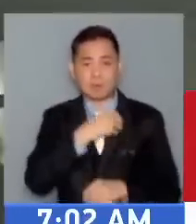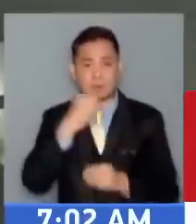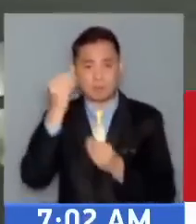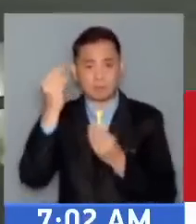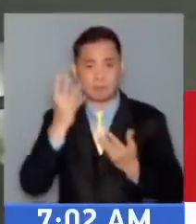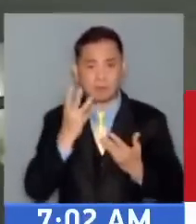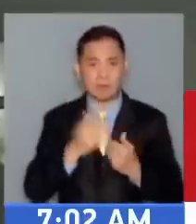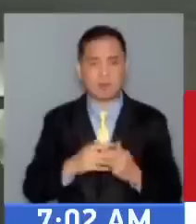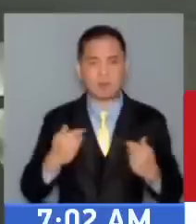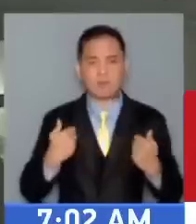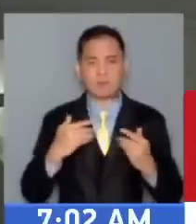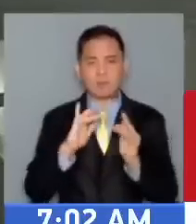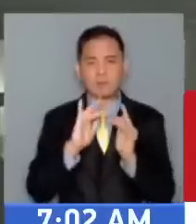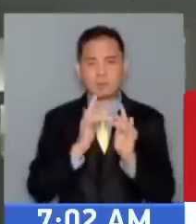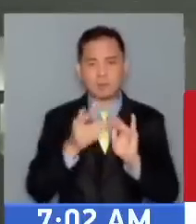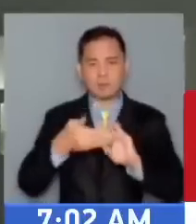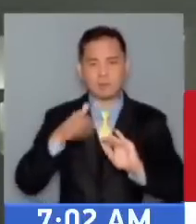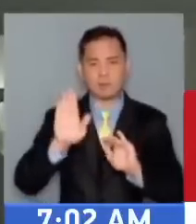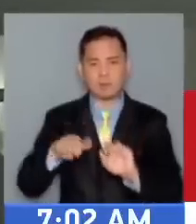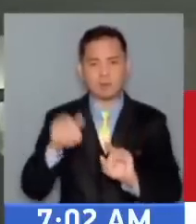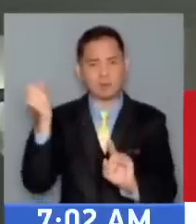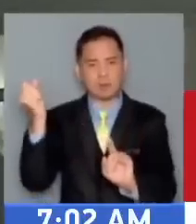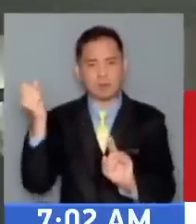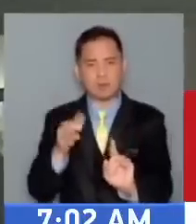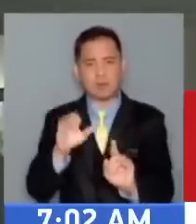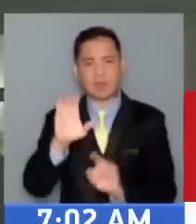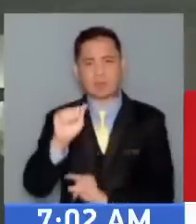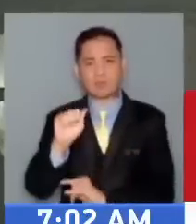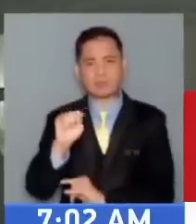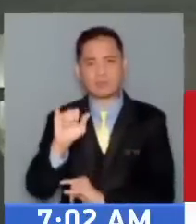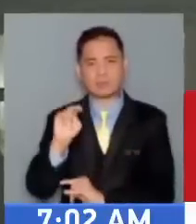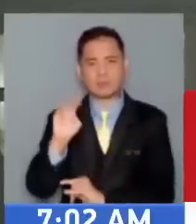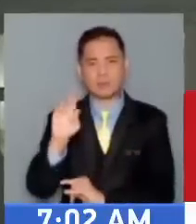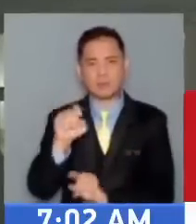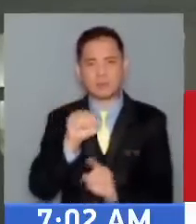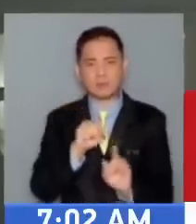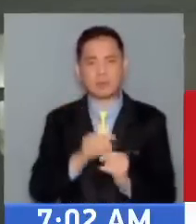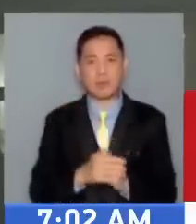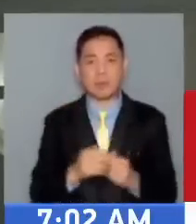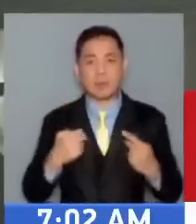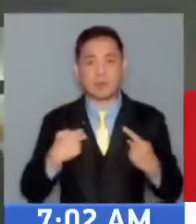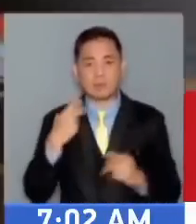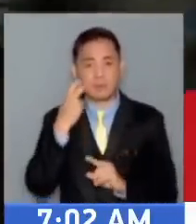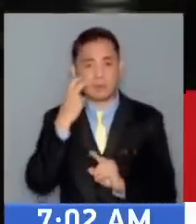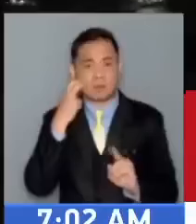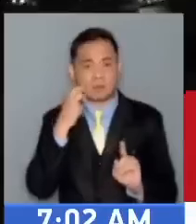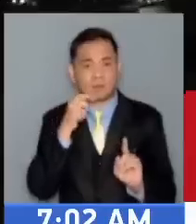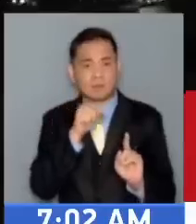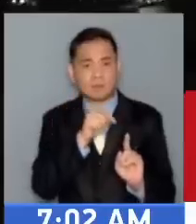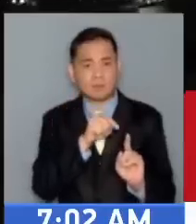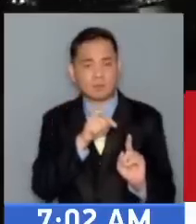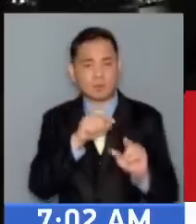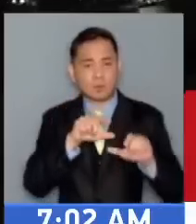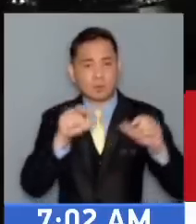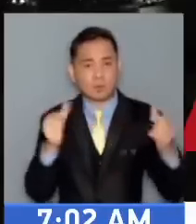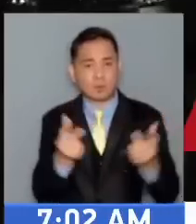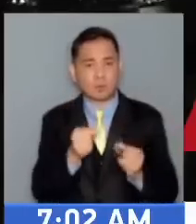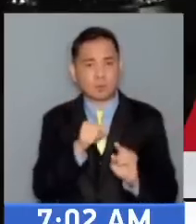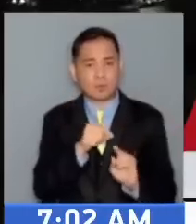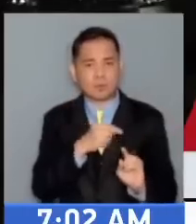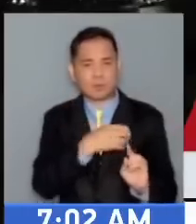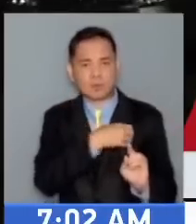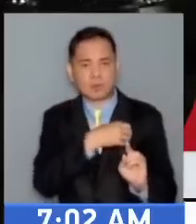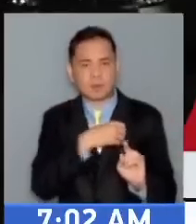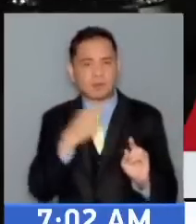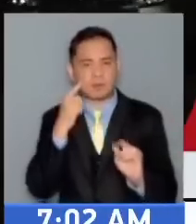casino, kaya kabilang din sa mga sumalakay ang PNP Anti-Cybercrime Group para sa technical assistance. Ilan lang ito sa mga gusali na target ng